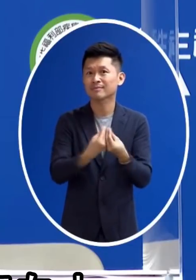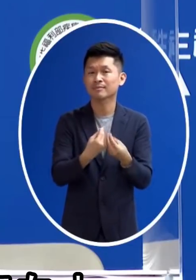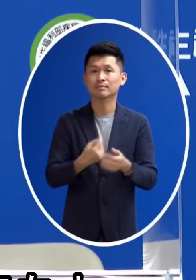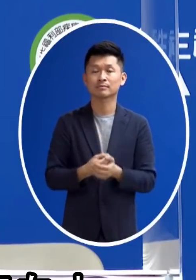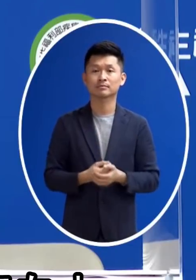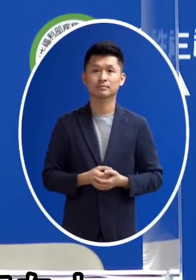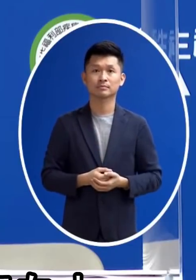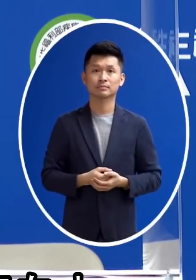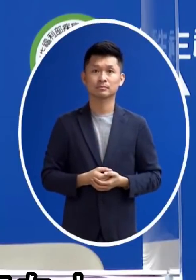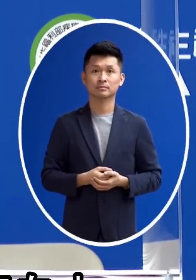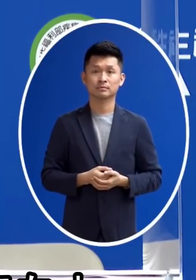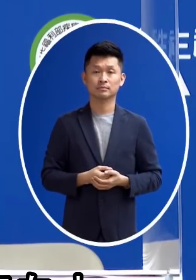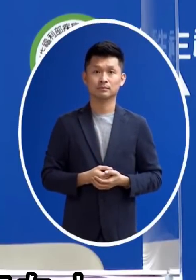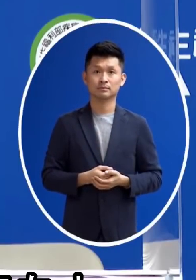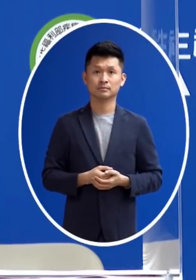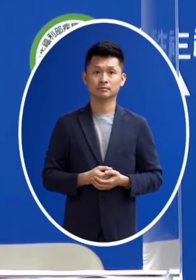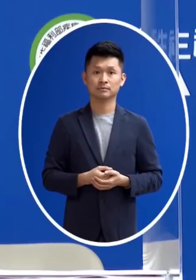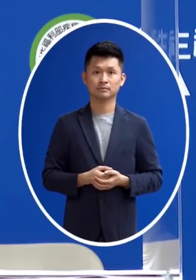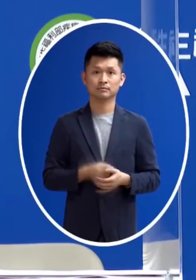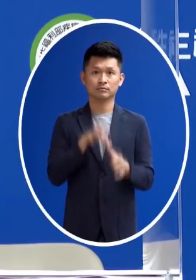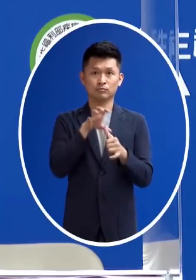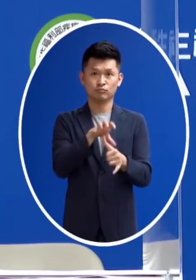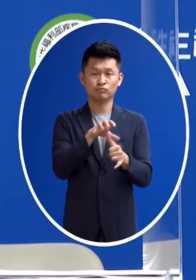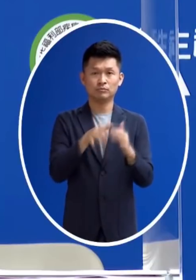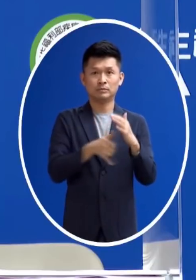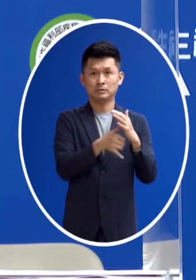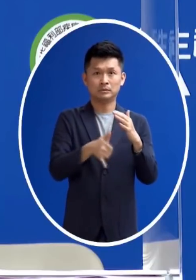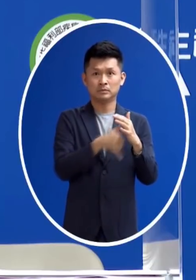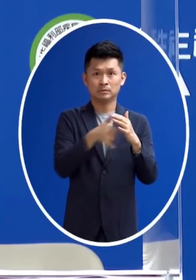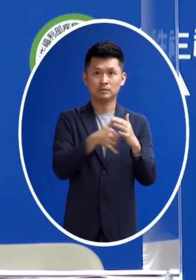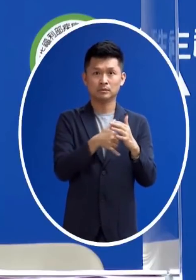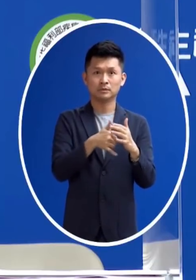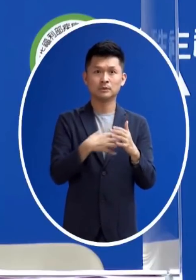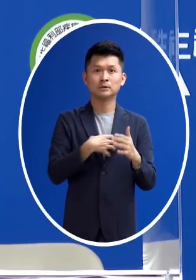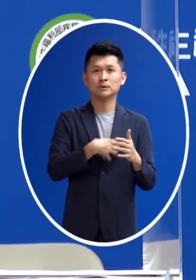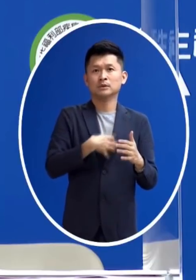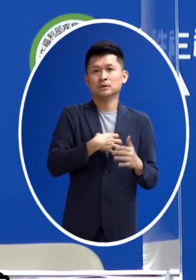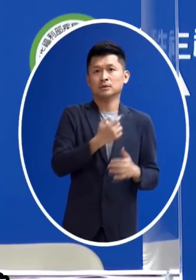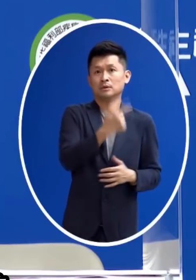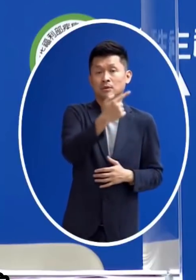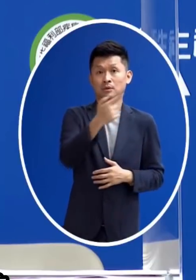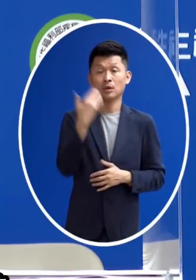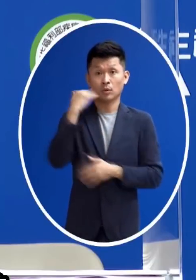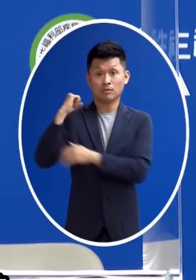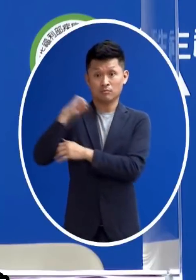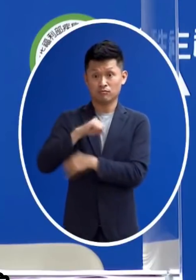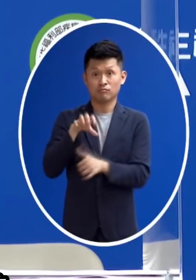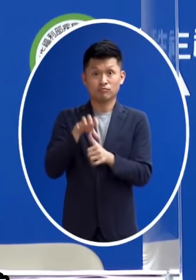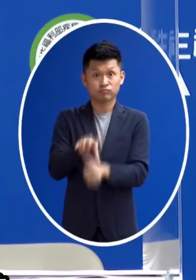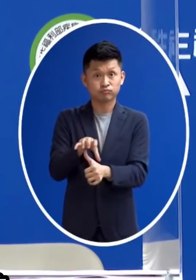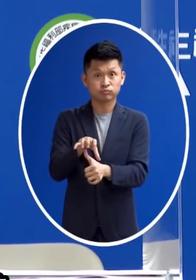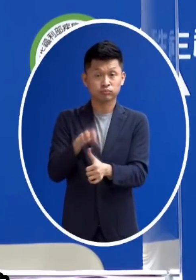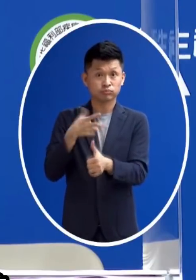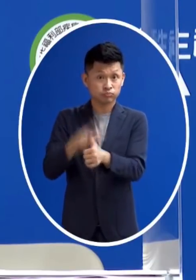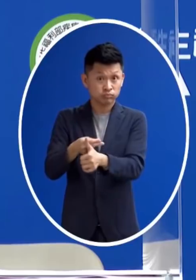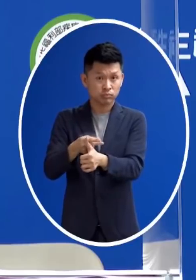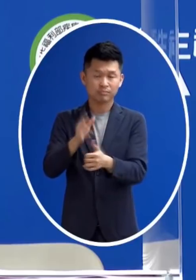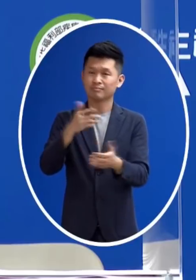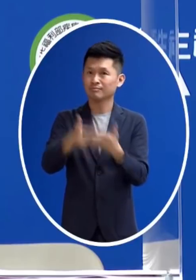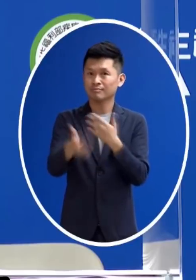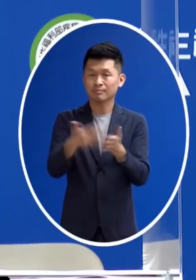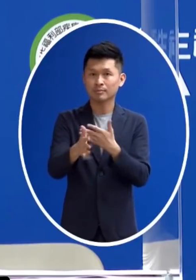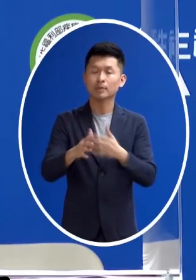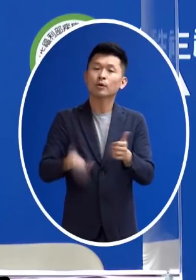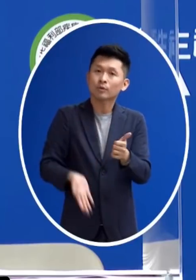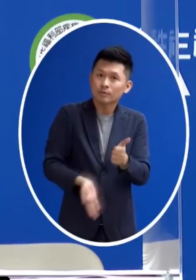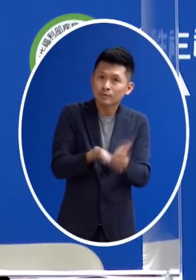就限制一下自由，就那个成本很高，那强制施打很难。但我们会鼓励宣导，认